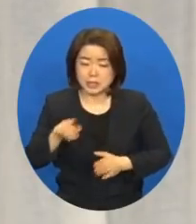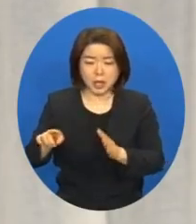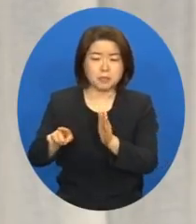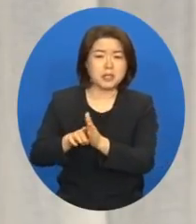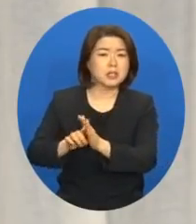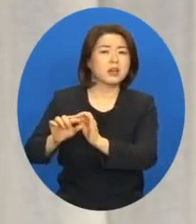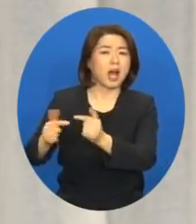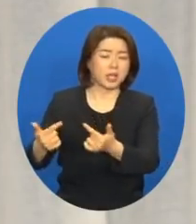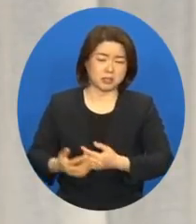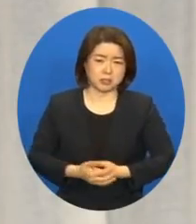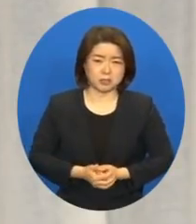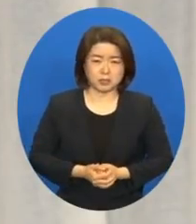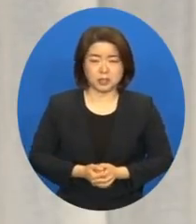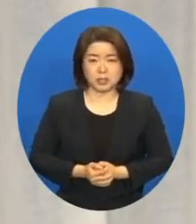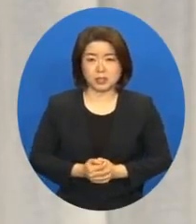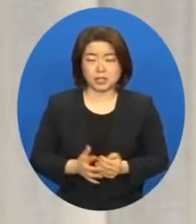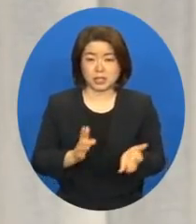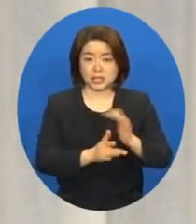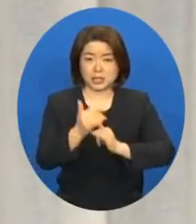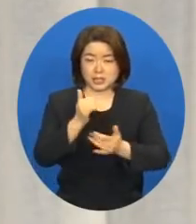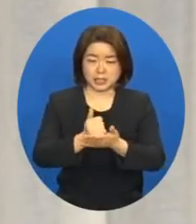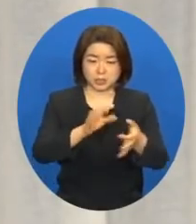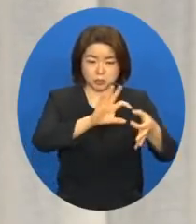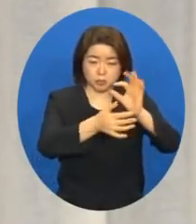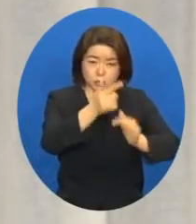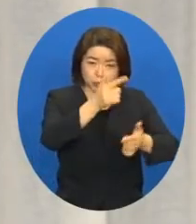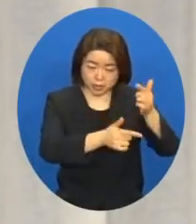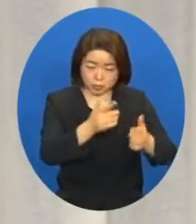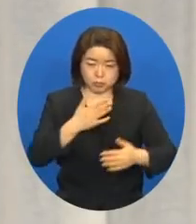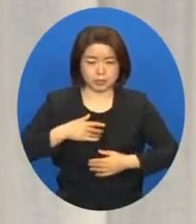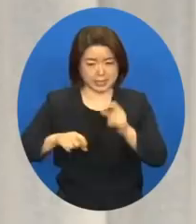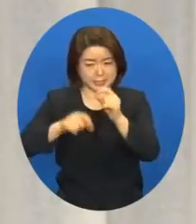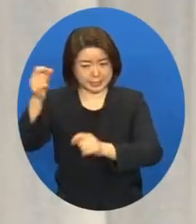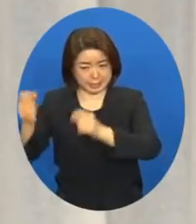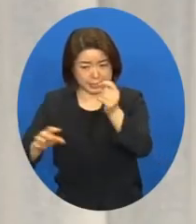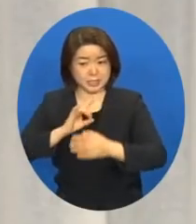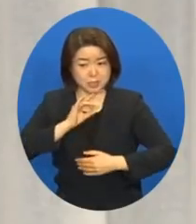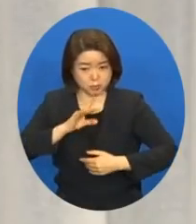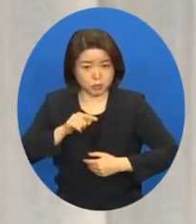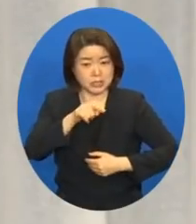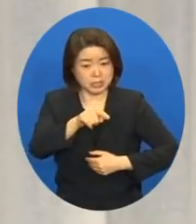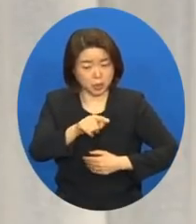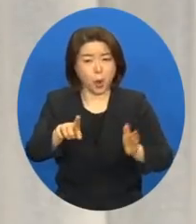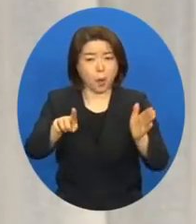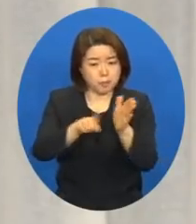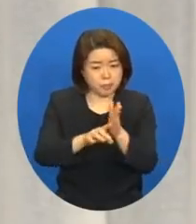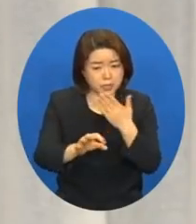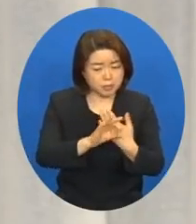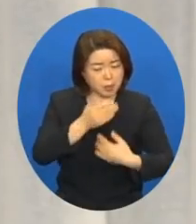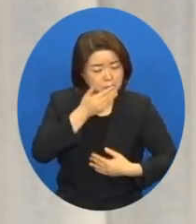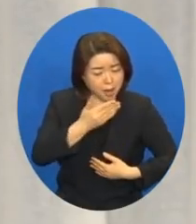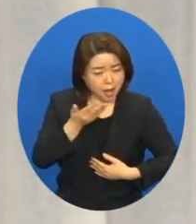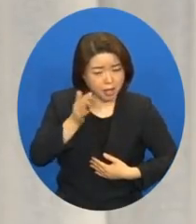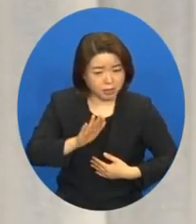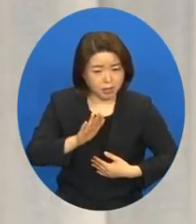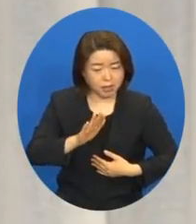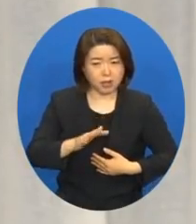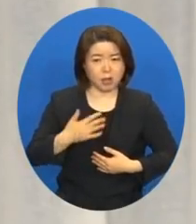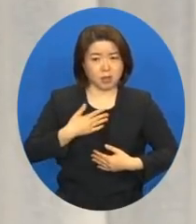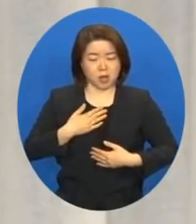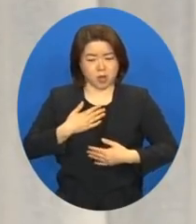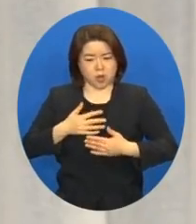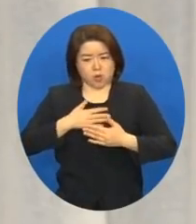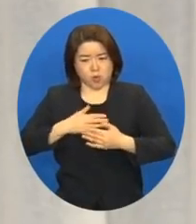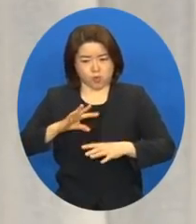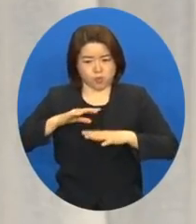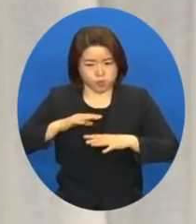믿지 못하였구나. 예수님이 포도나무시고 나는 가지일 뿐임을 믿기만 하면 되는 것을 두려워하고